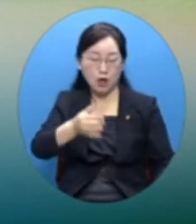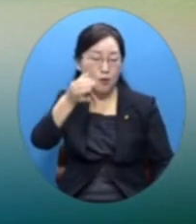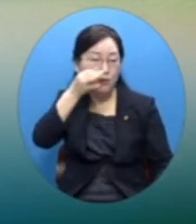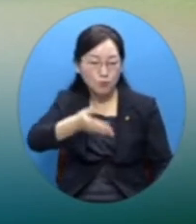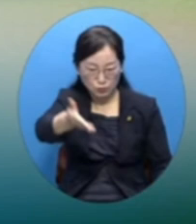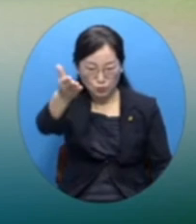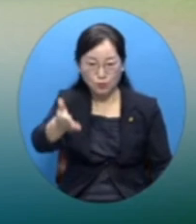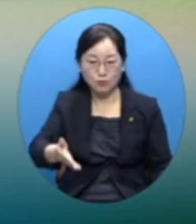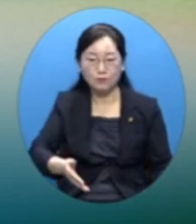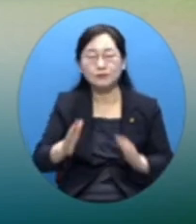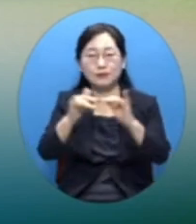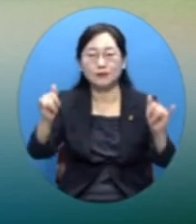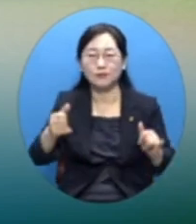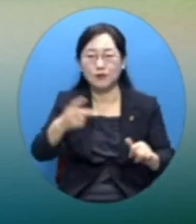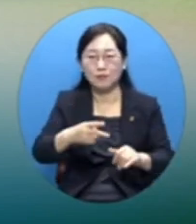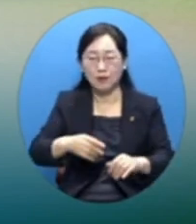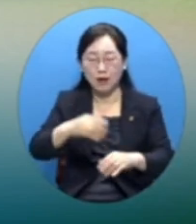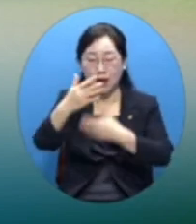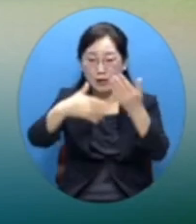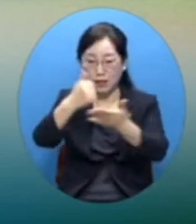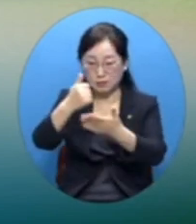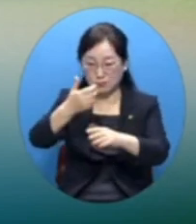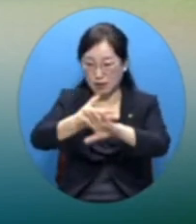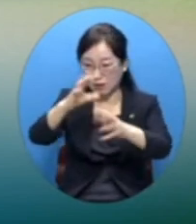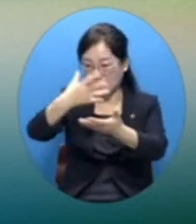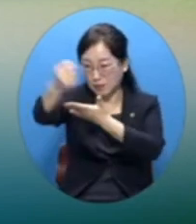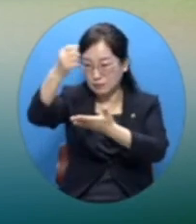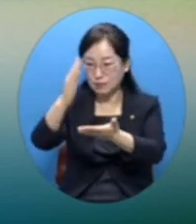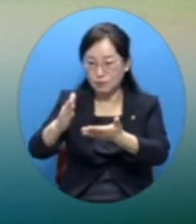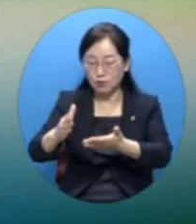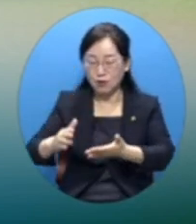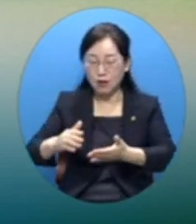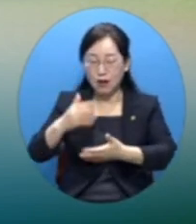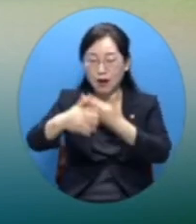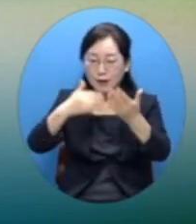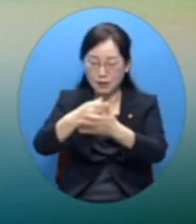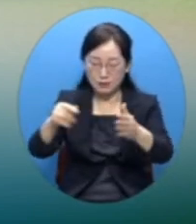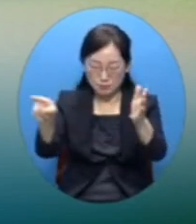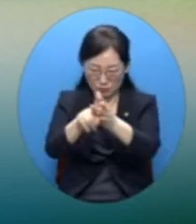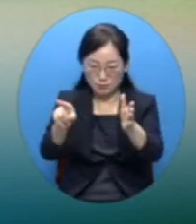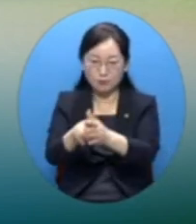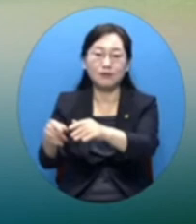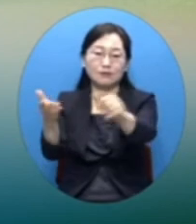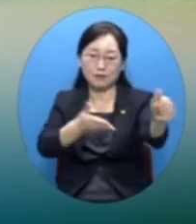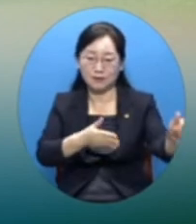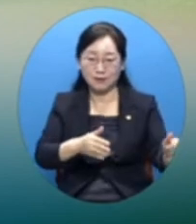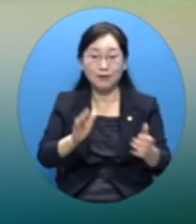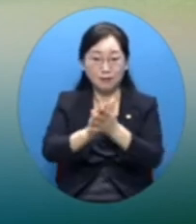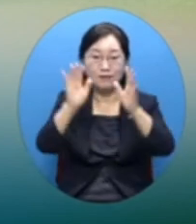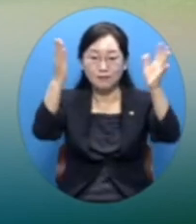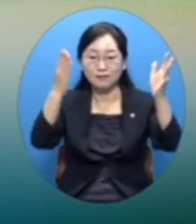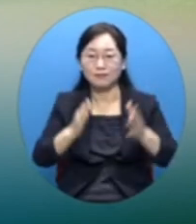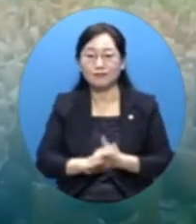창조주 하나님을 외국 사람에게 빼앗기지 말고 우리 온 국민의 아버지로 삼자 할렐루야